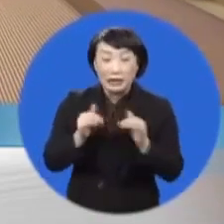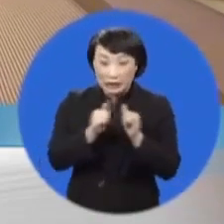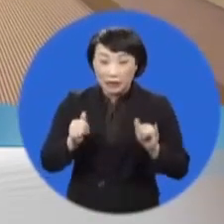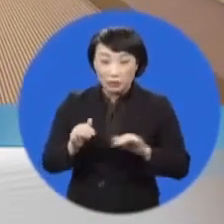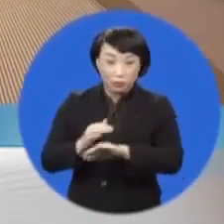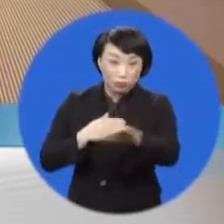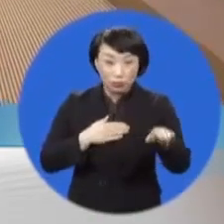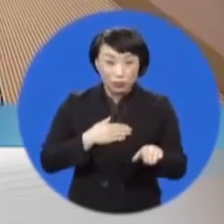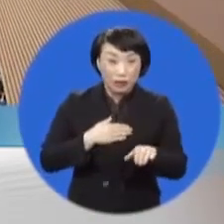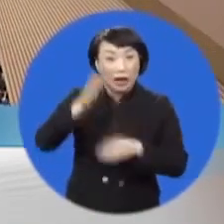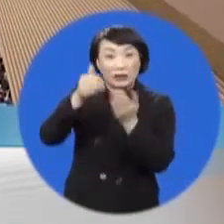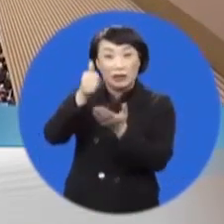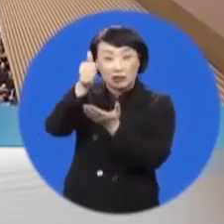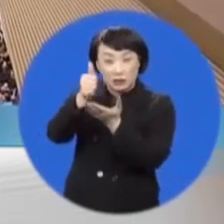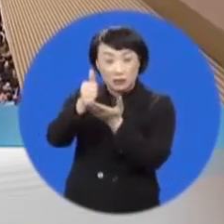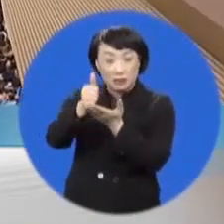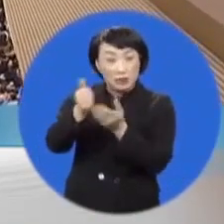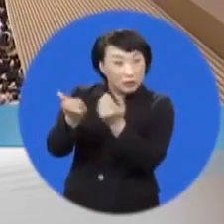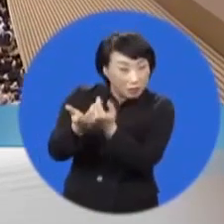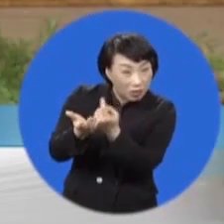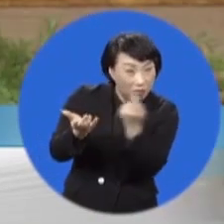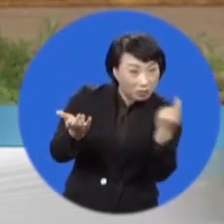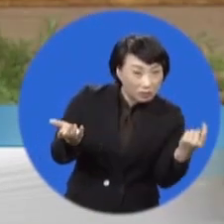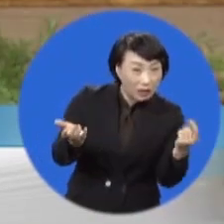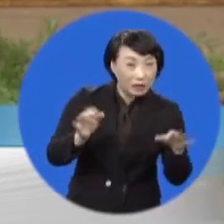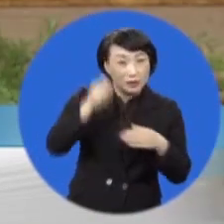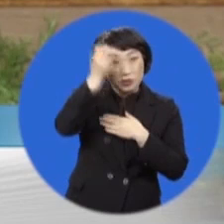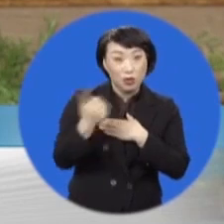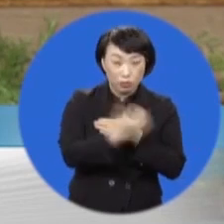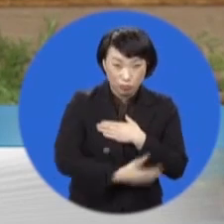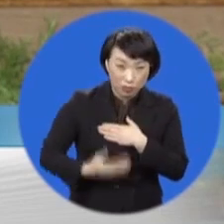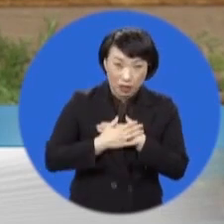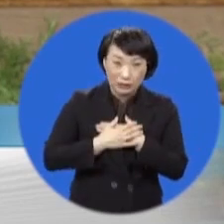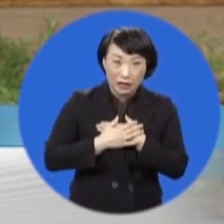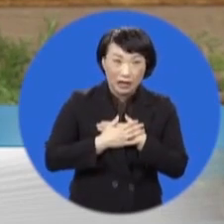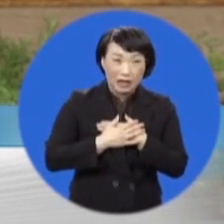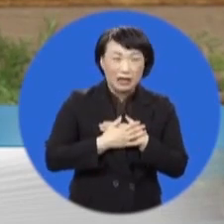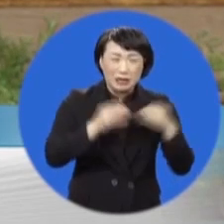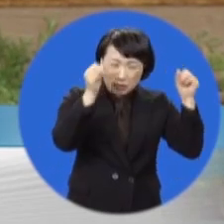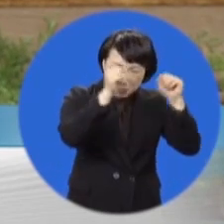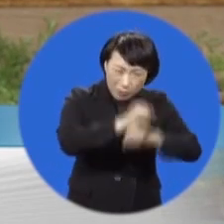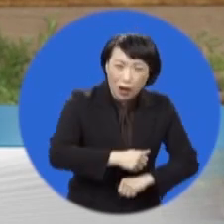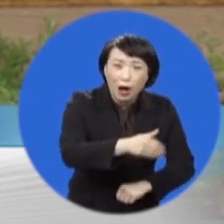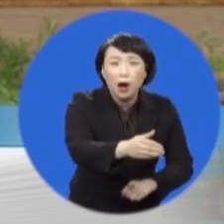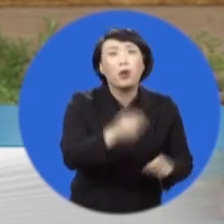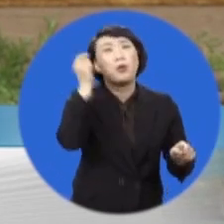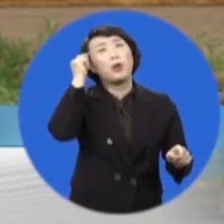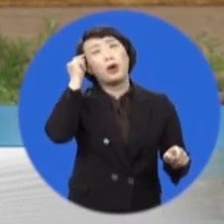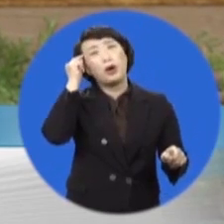는 하나님을 떠나 소 영육간의 끊기는 멸망으로 치닫고